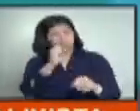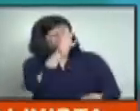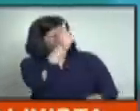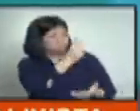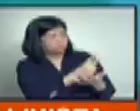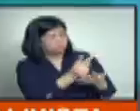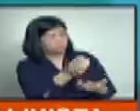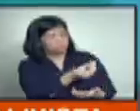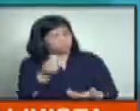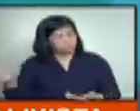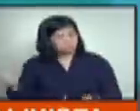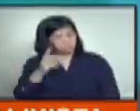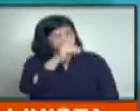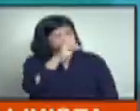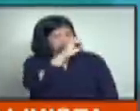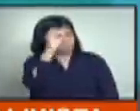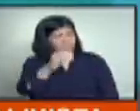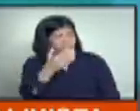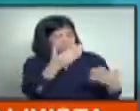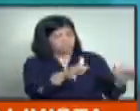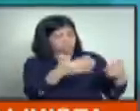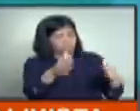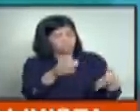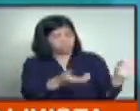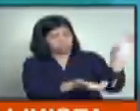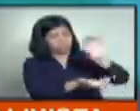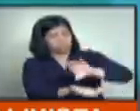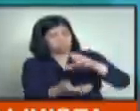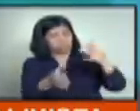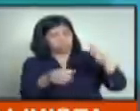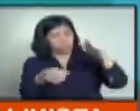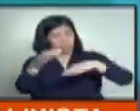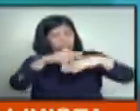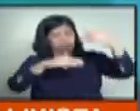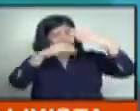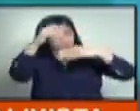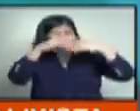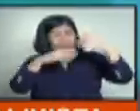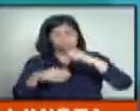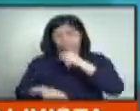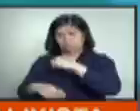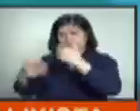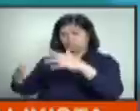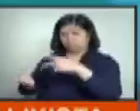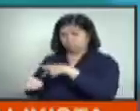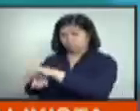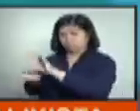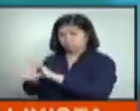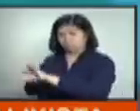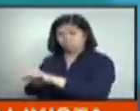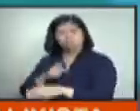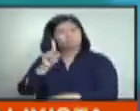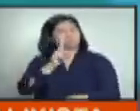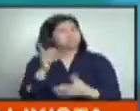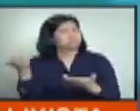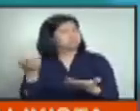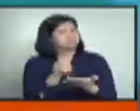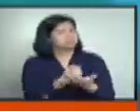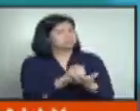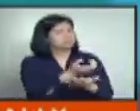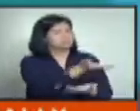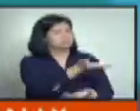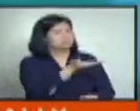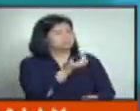2 weeks, nabigay mo yung 100% kasi natapos at nabuhusan? Yes, oo, 100% yun. Natapos yun, binayaran ko yun sa doon. Ano po yung sinisingil nila ngayon